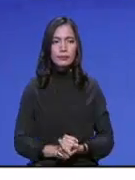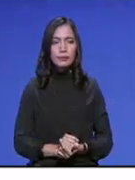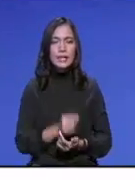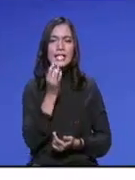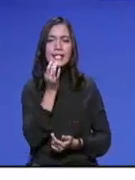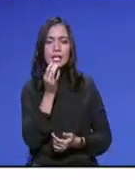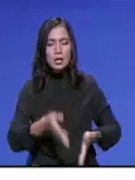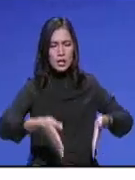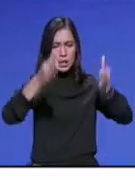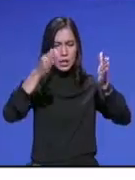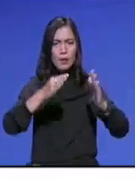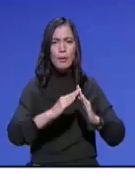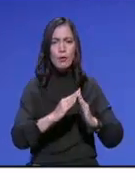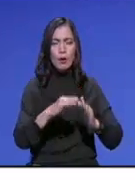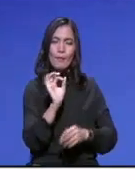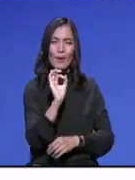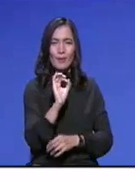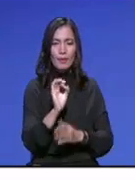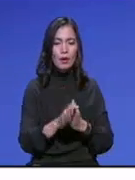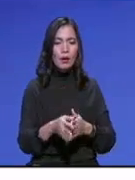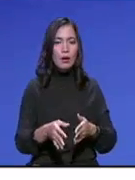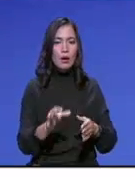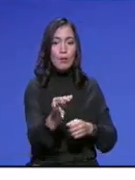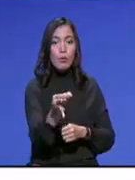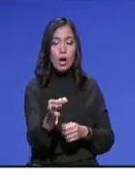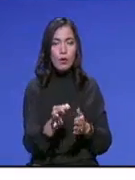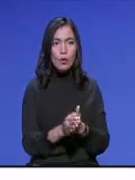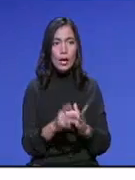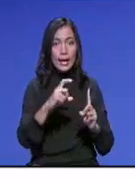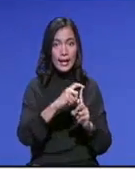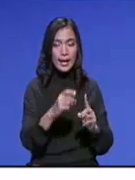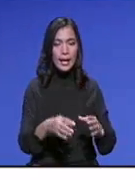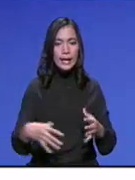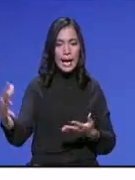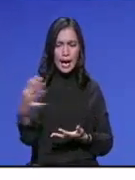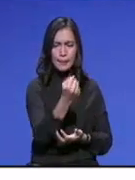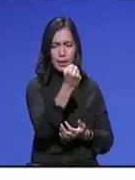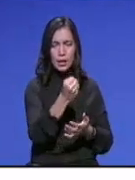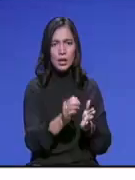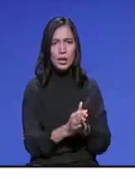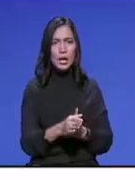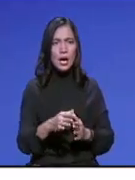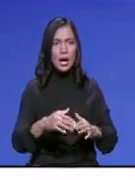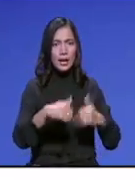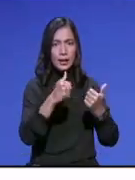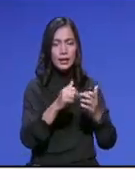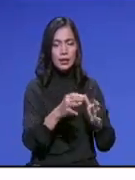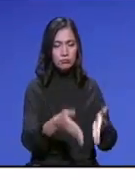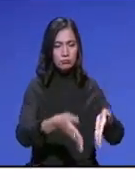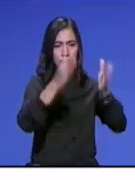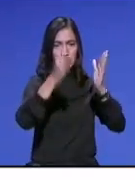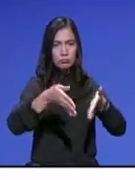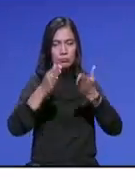izin mendirikan bangunan. Akibatnya, pulau pun diambil alih Pemprov DKI Jakarta. Nantinya pulau ini akan dijadikan ruang gratis